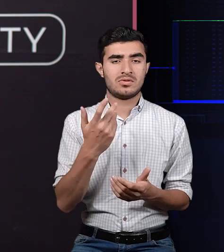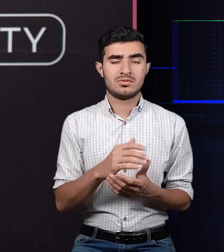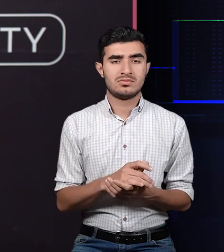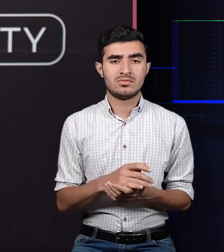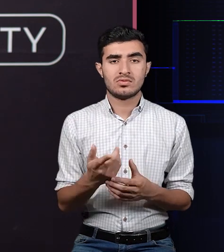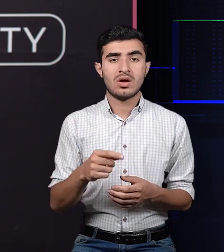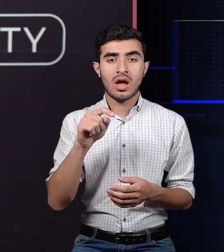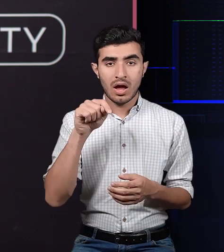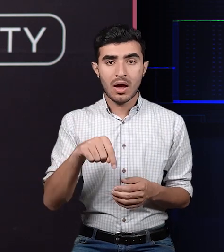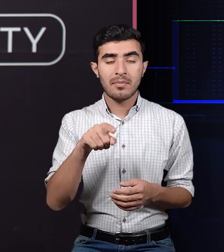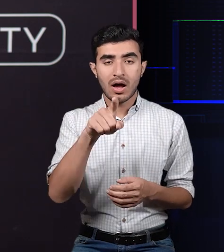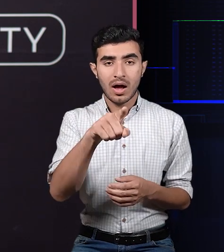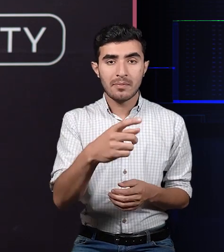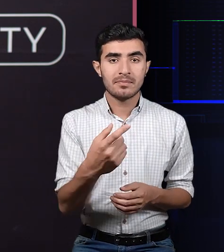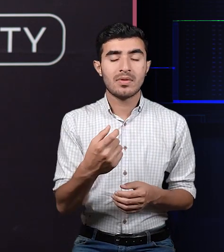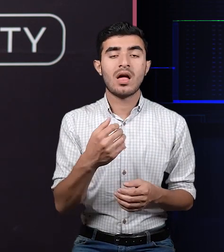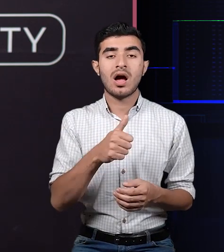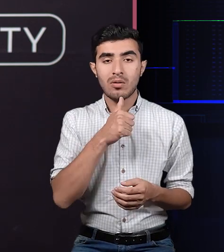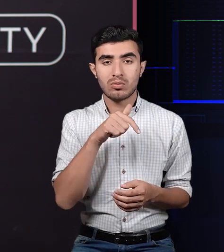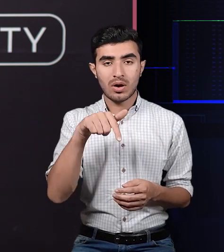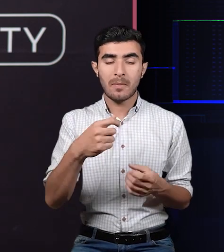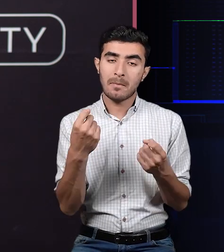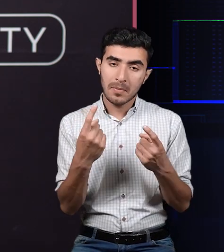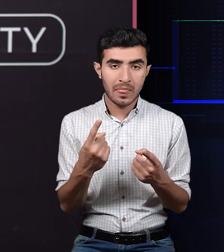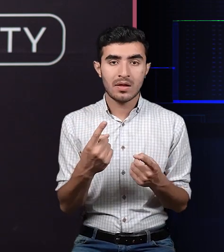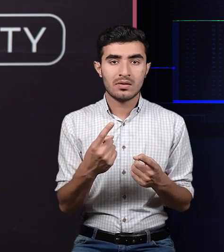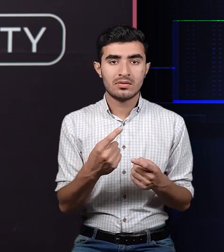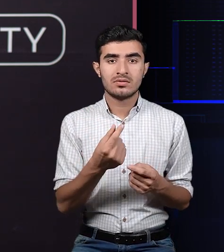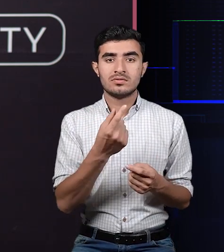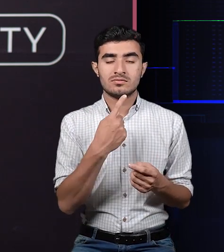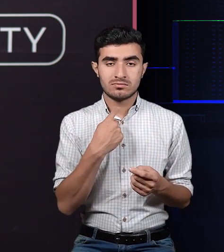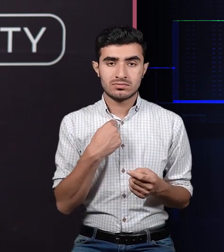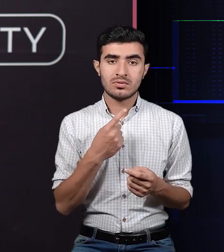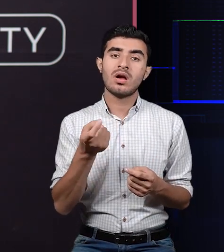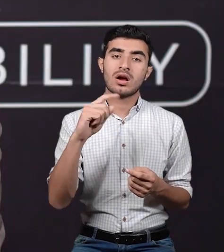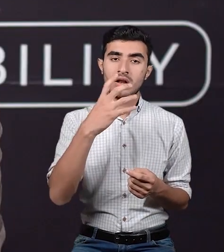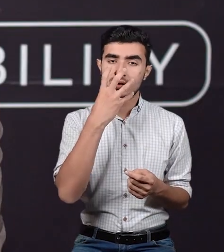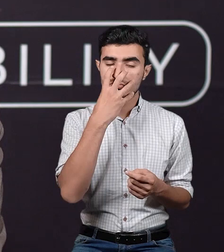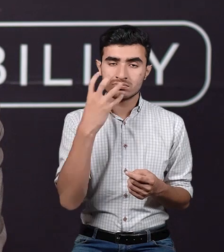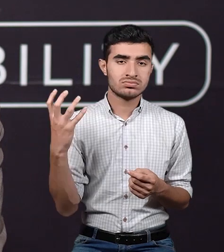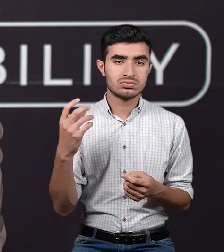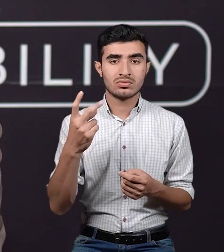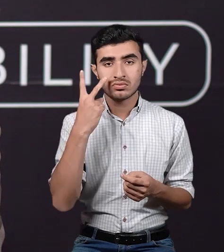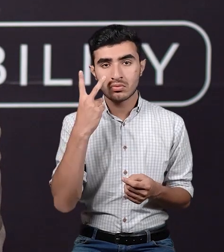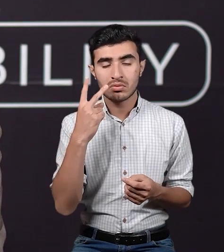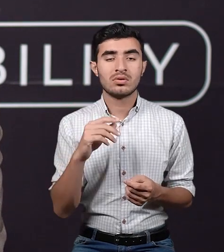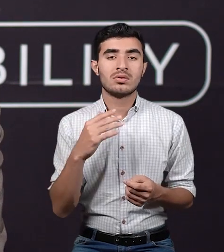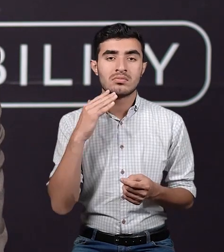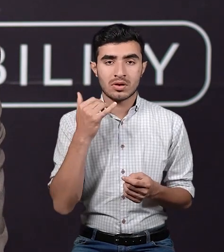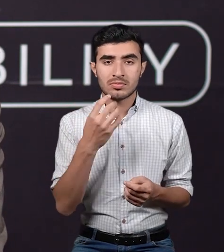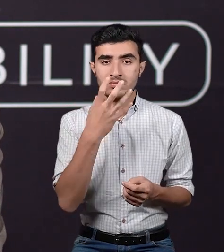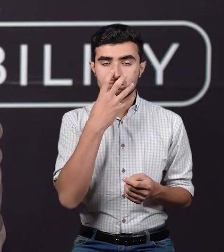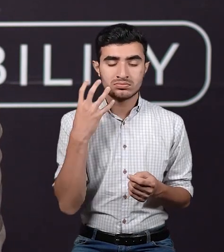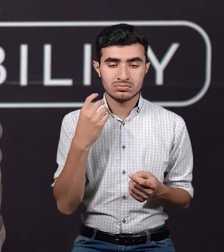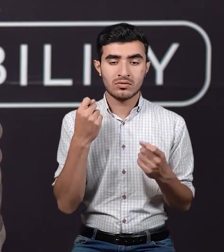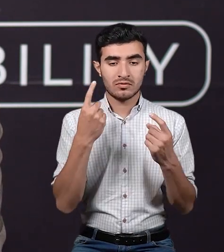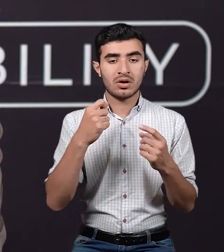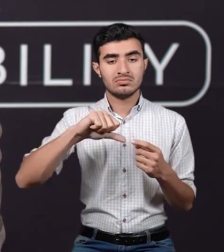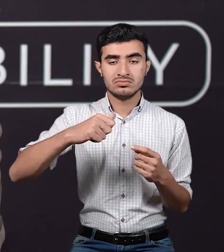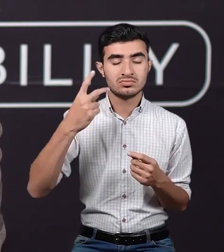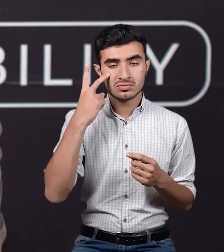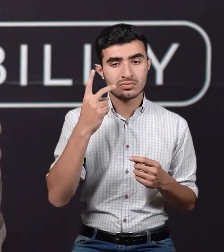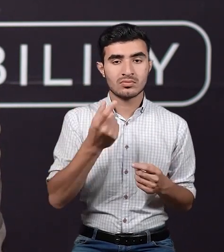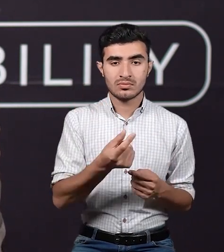ہے، اب آپ کے والد کی رپورٹیں پہلے سے کافی بہتر آئی ہیں، کل ان کی آکسیجن اتار کر دیکھیں گے کہ